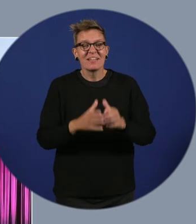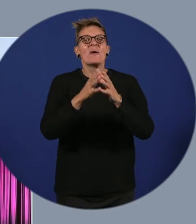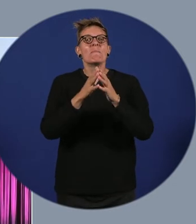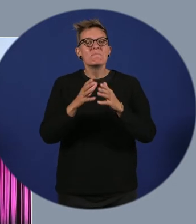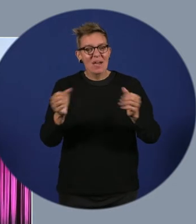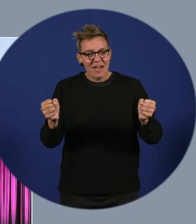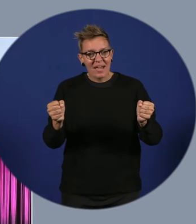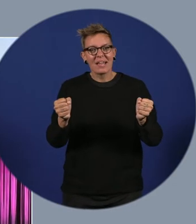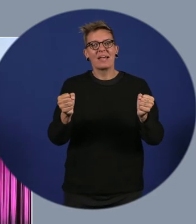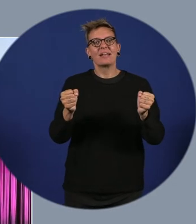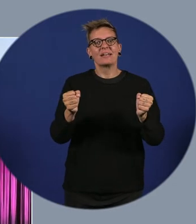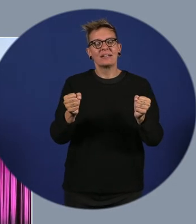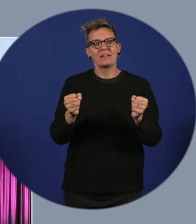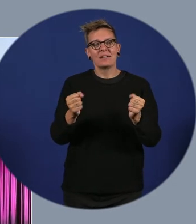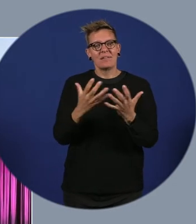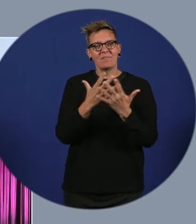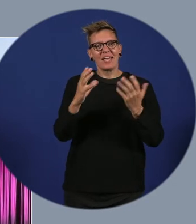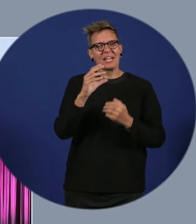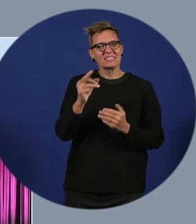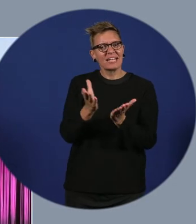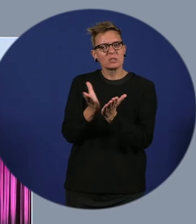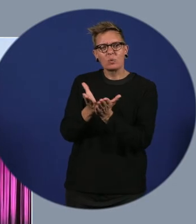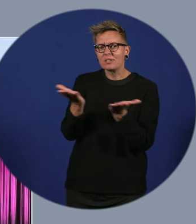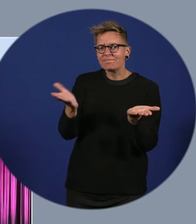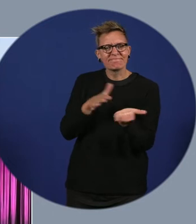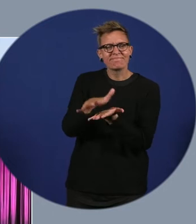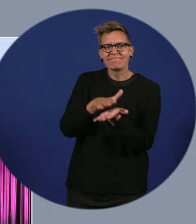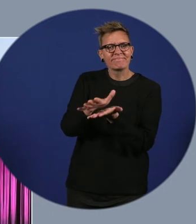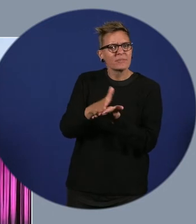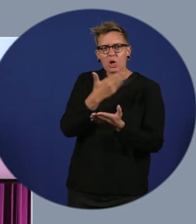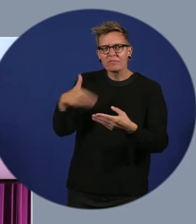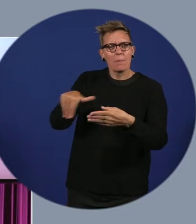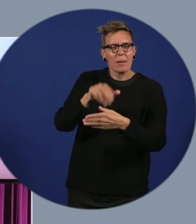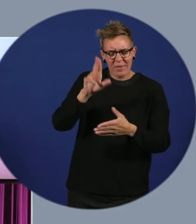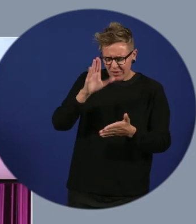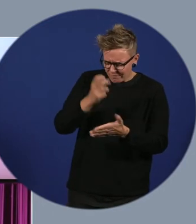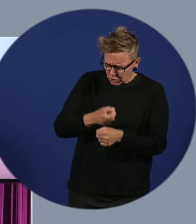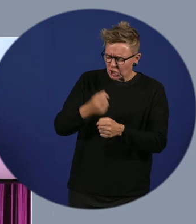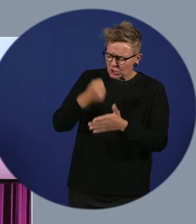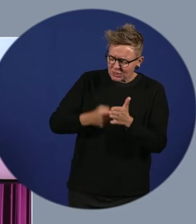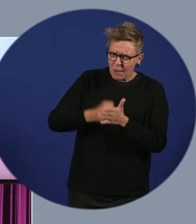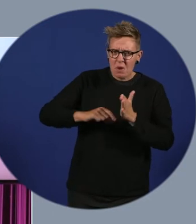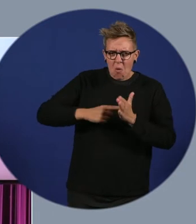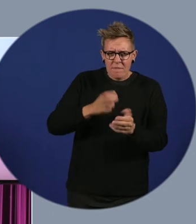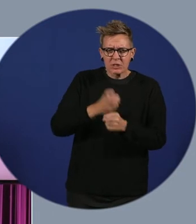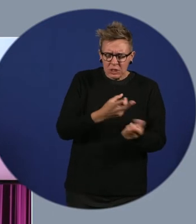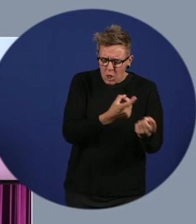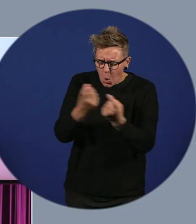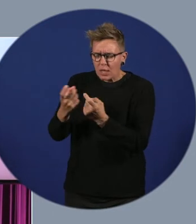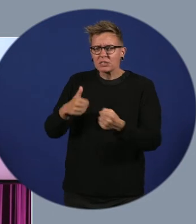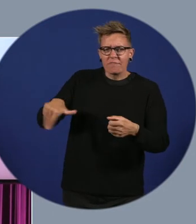Däremot så har vi inte nått fler särskolor, trots att vi har jobbat riktigt hårt för det tillsammans med många andra.